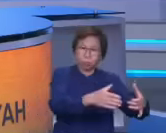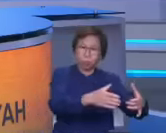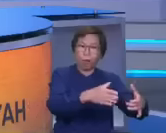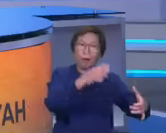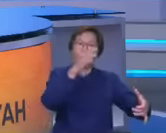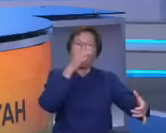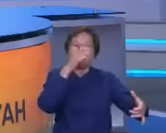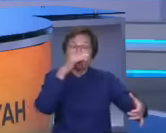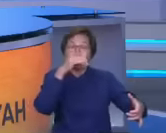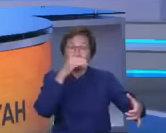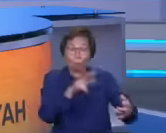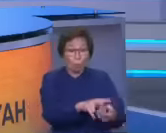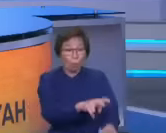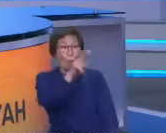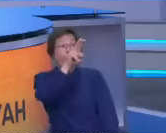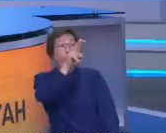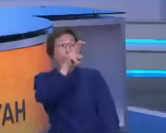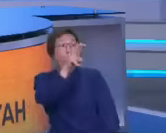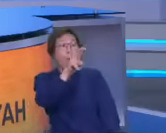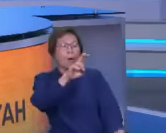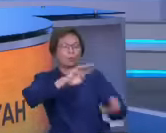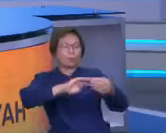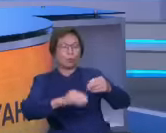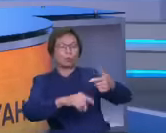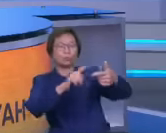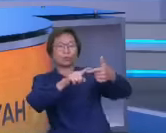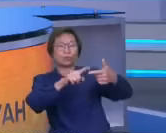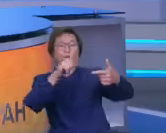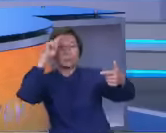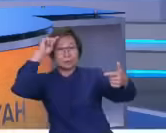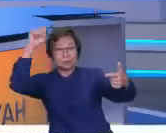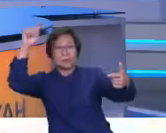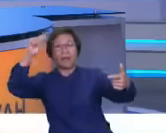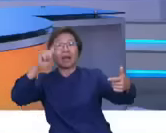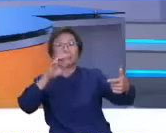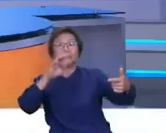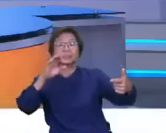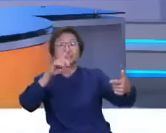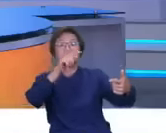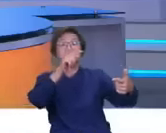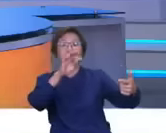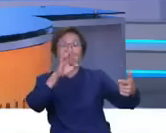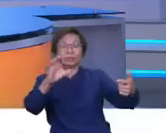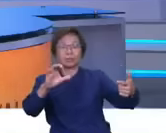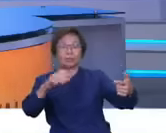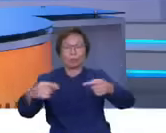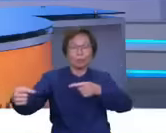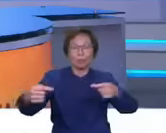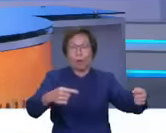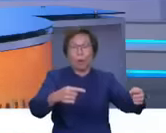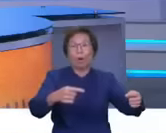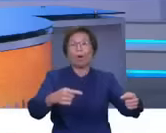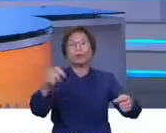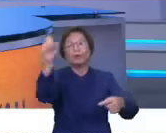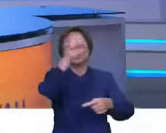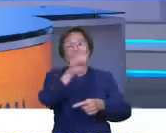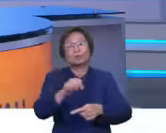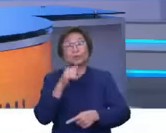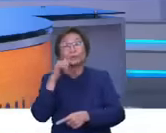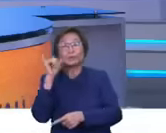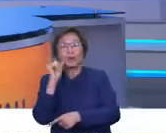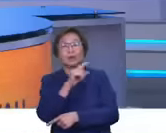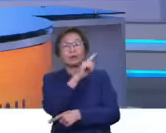Hangtuah itu percaya mengejutkan pasukan tangga kedua Terengganu FC SC padaasih Liga Super malam tadi